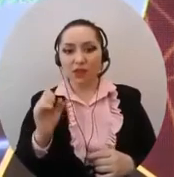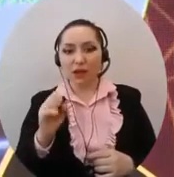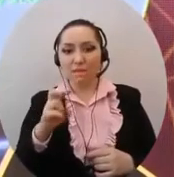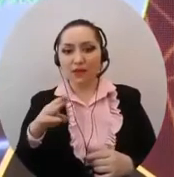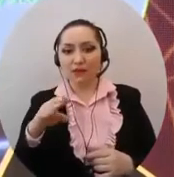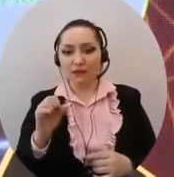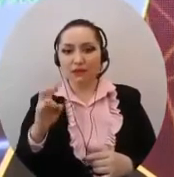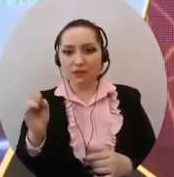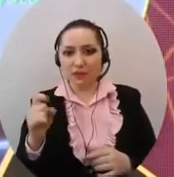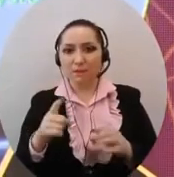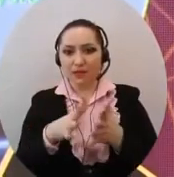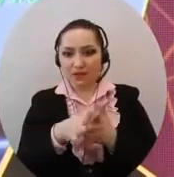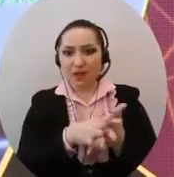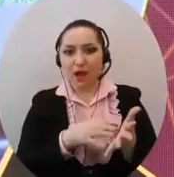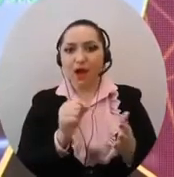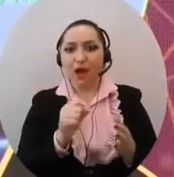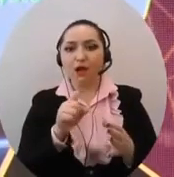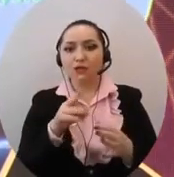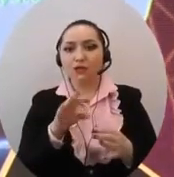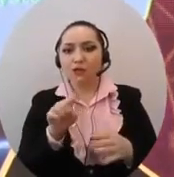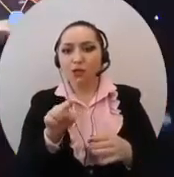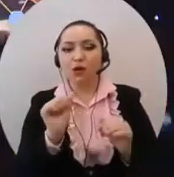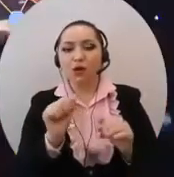том, как заботиться о себе правильно,